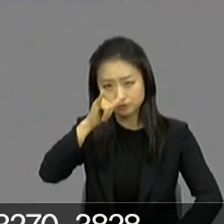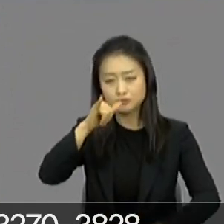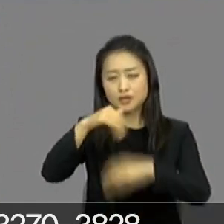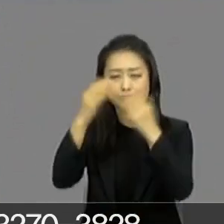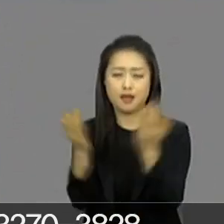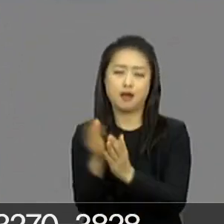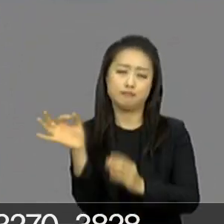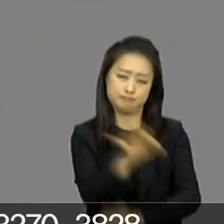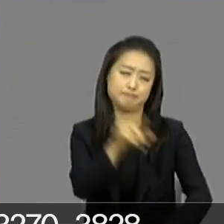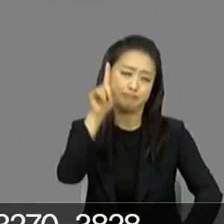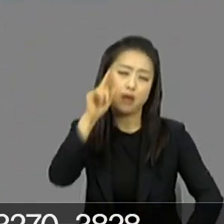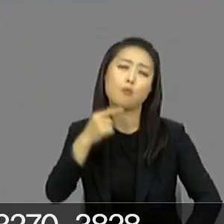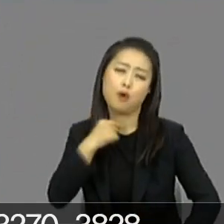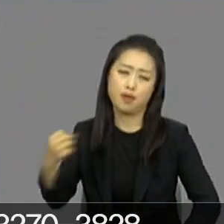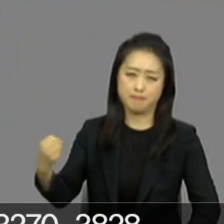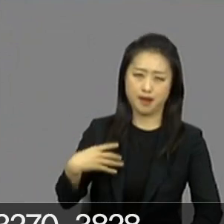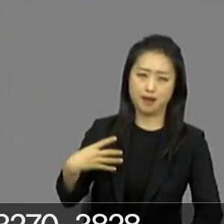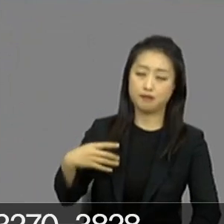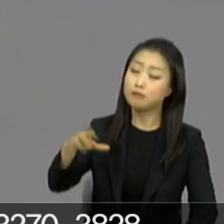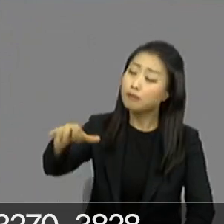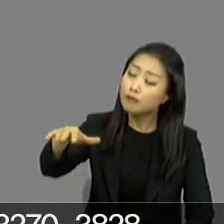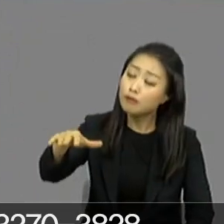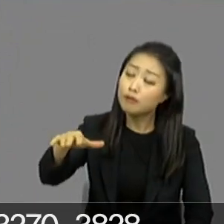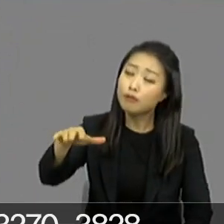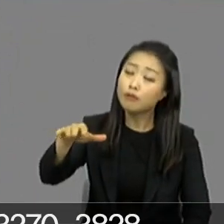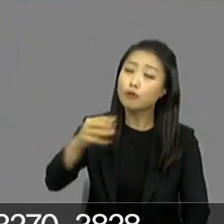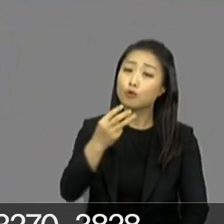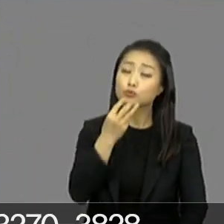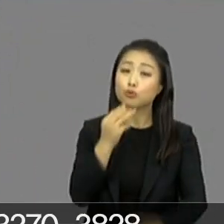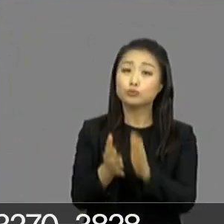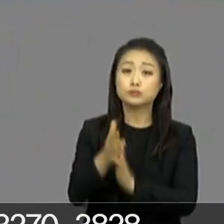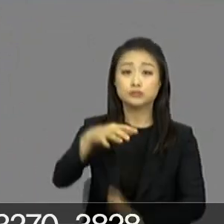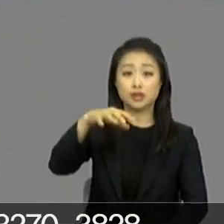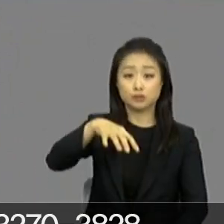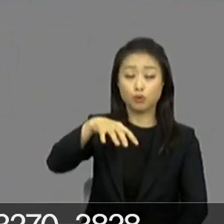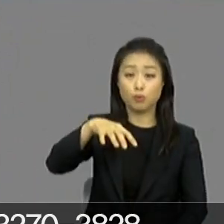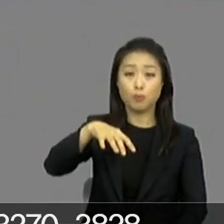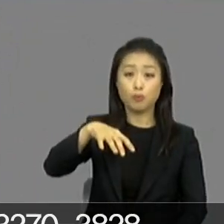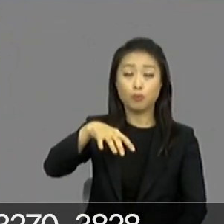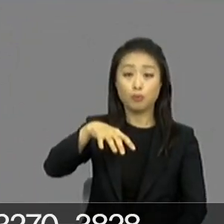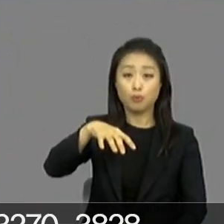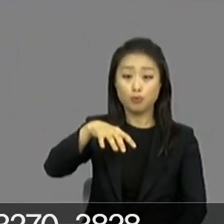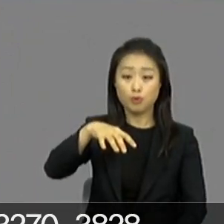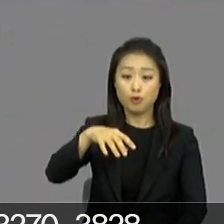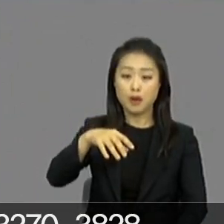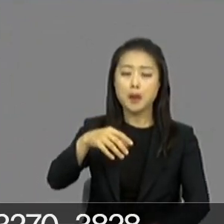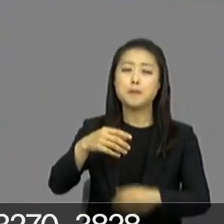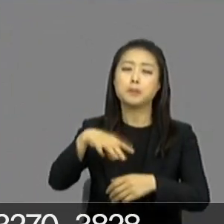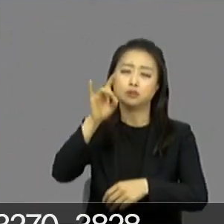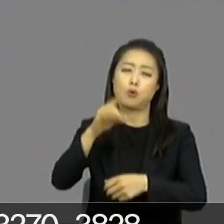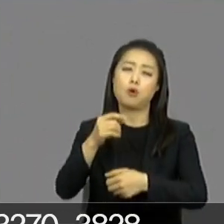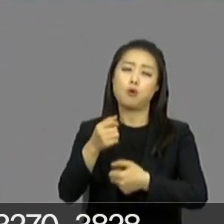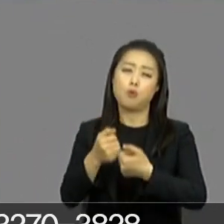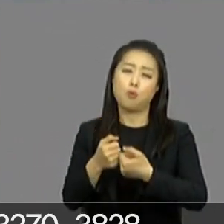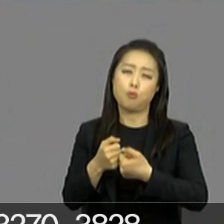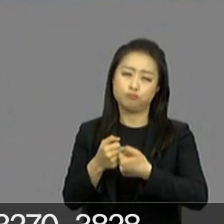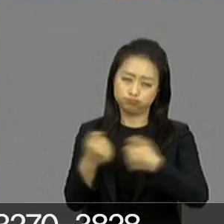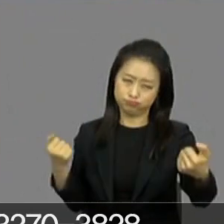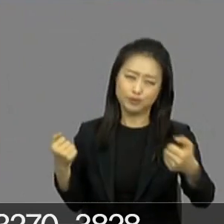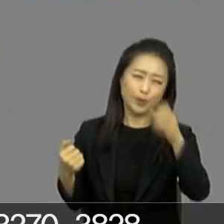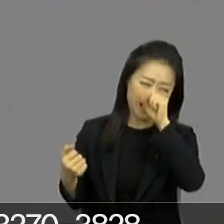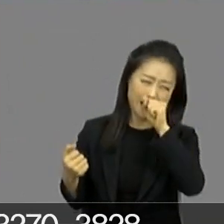좋겠다 그래서 저는 제가 이렇게 얘기했습니다 만약 그렇다고 그러면 서울시에서 우선 그 절반이라도 지급을 하고 그